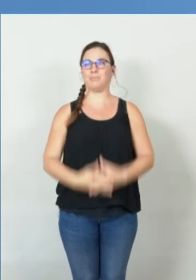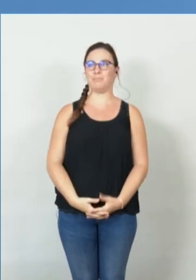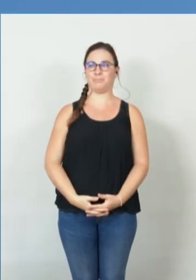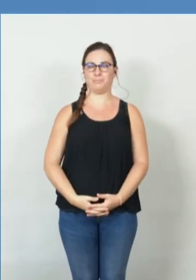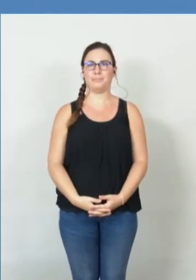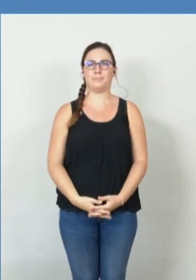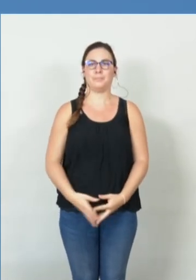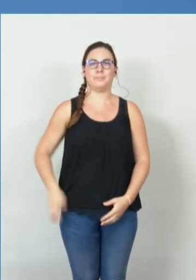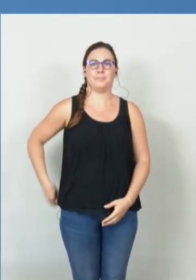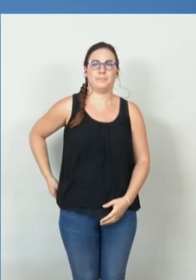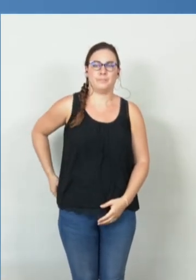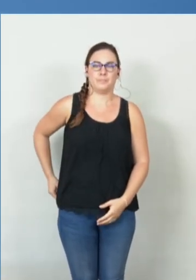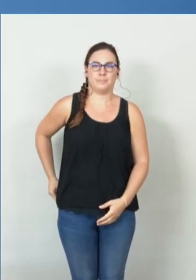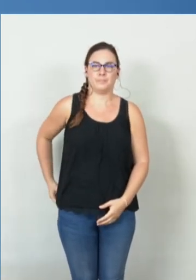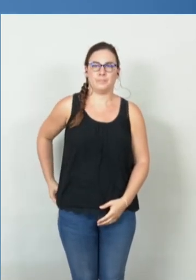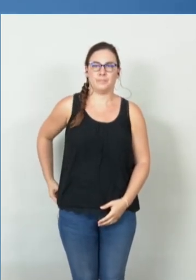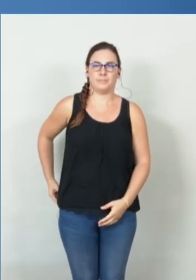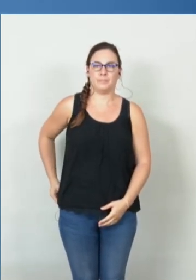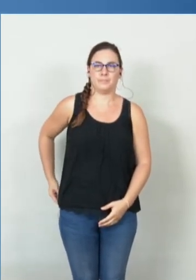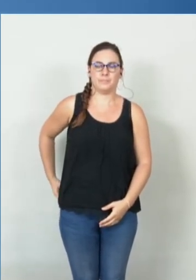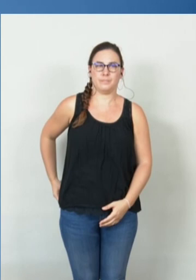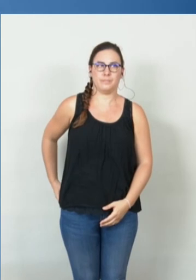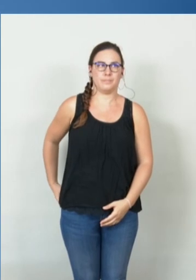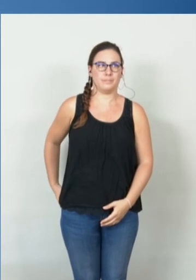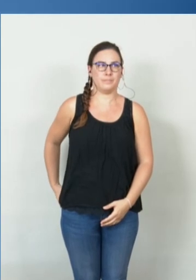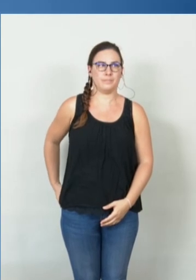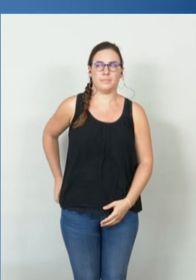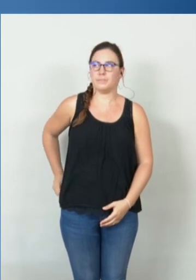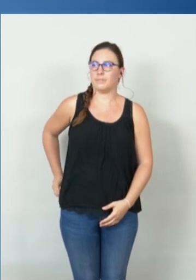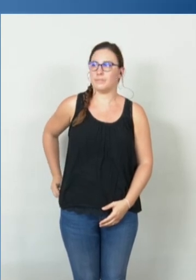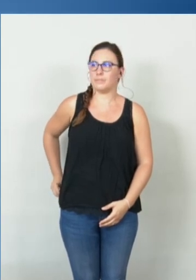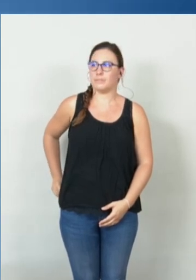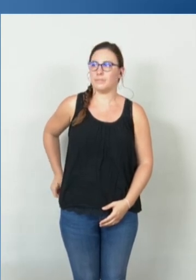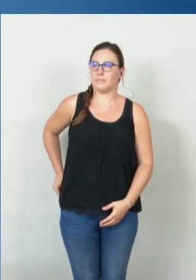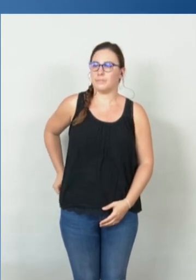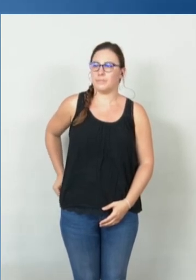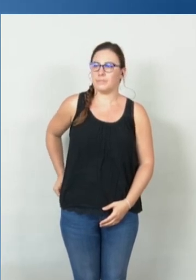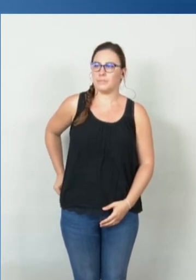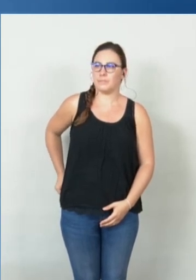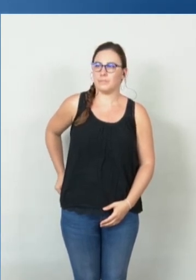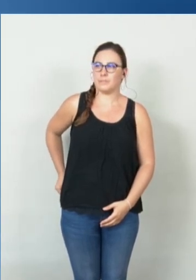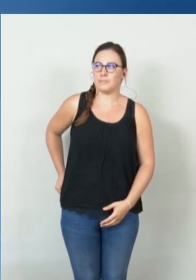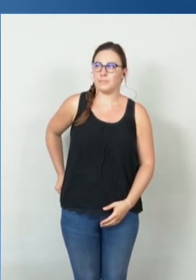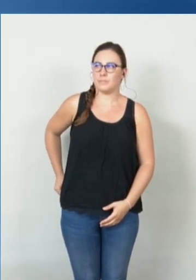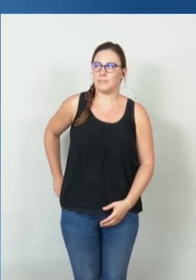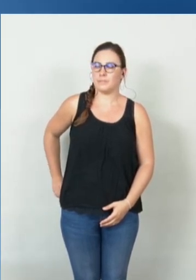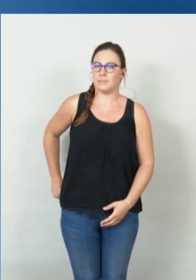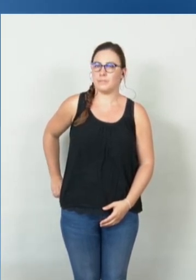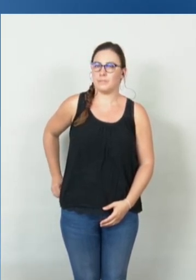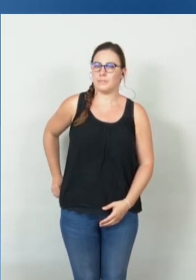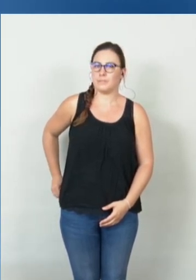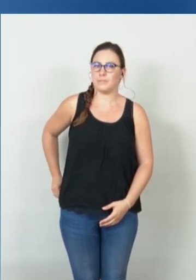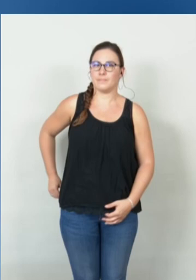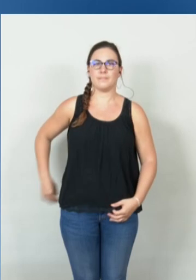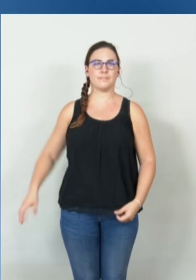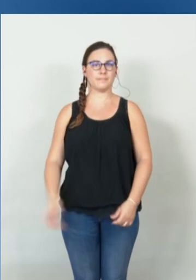Antoine donne pouvoir à Olivier Bertrand jusqu'à son arrivée je vous gère Sylvie fristot Vincent Garnier